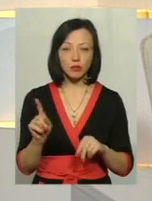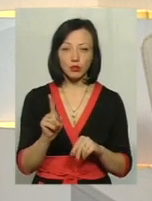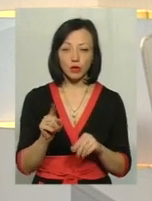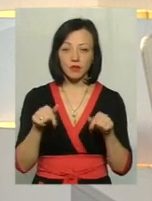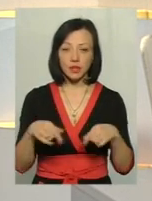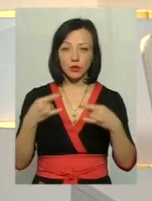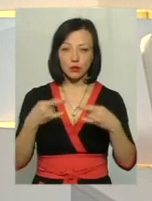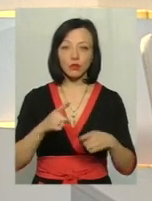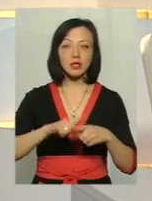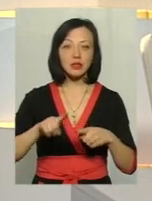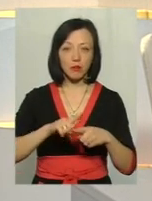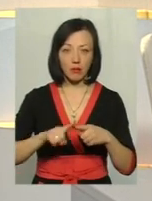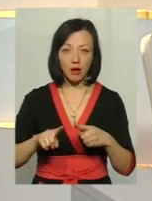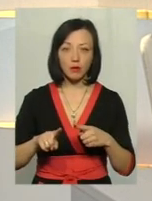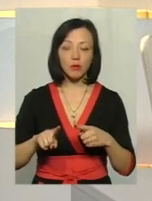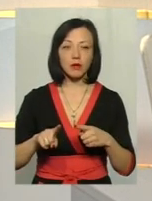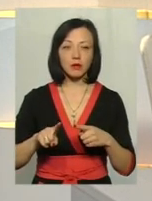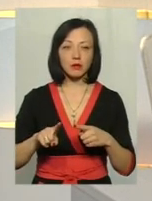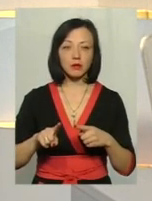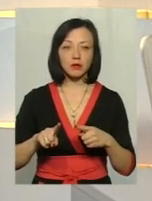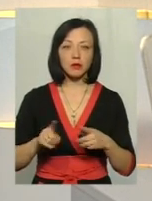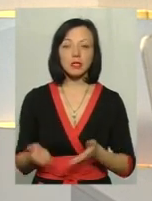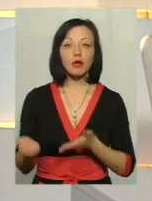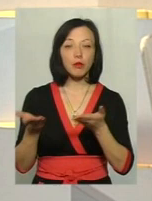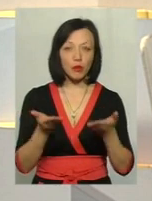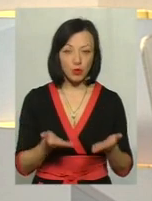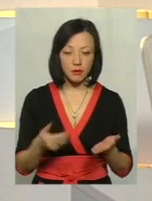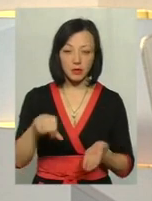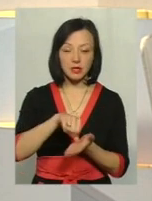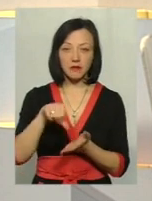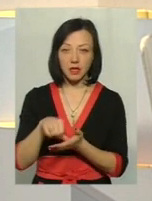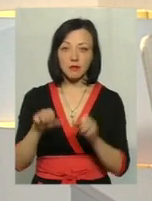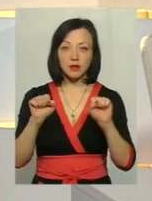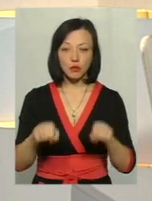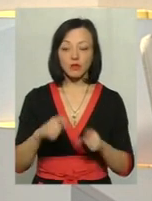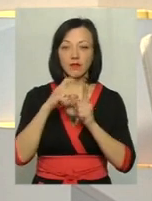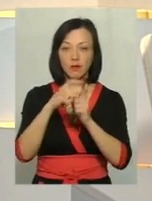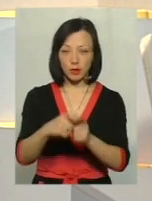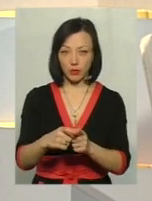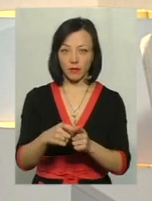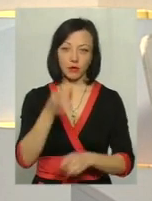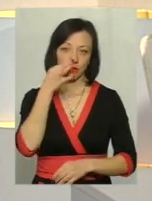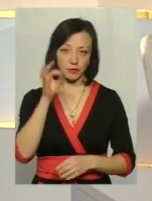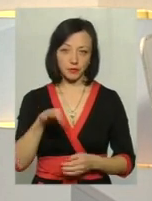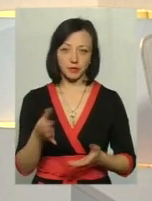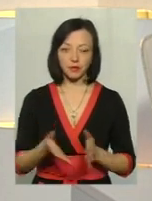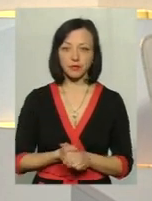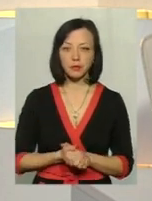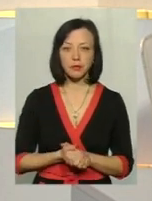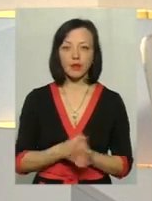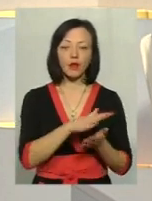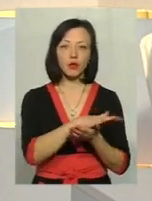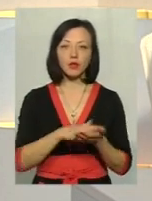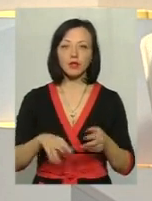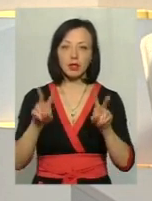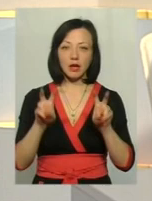цій студії незабаром ми в цю студію запросимо представників, які зможуть дати вам компетентну відповідь. В продовження